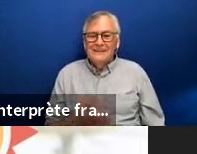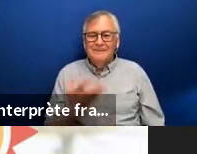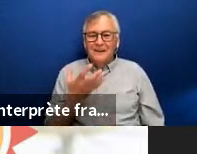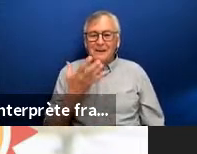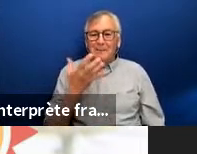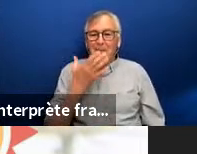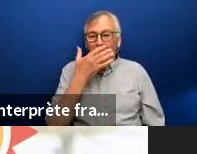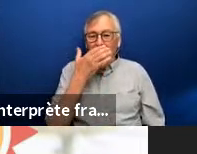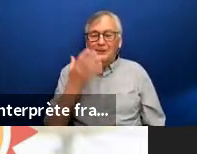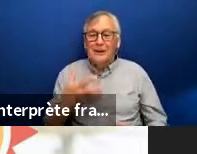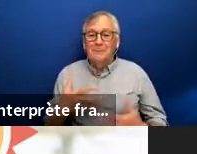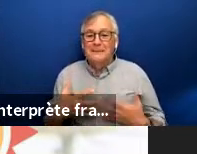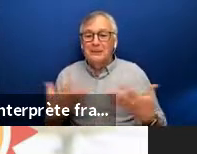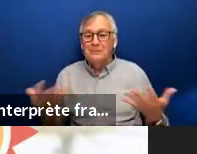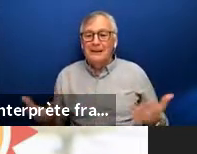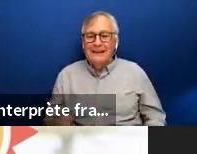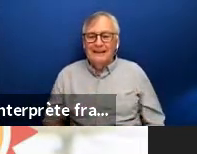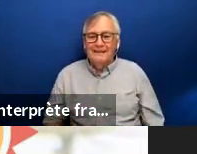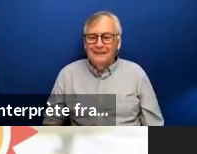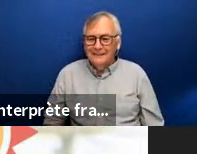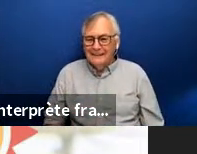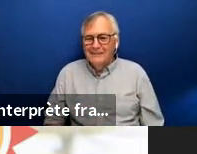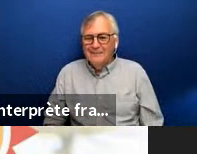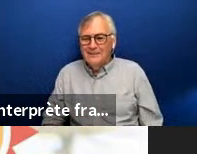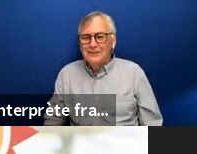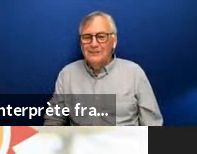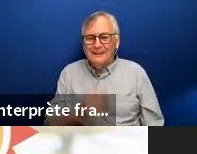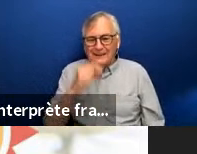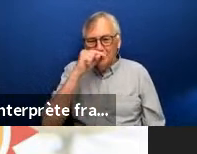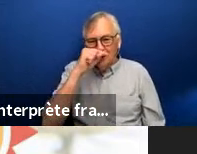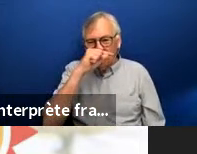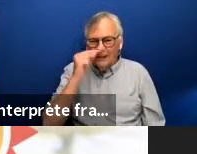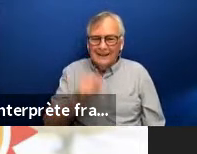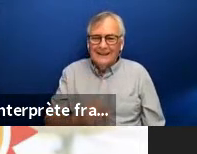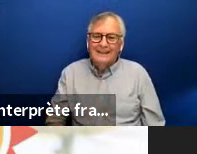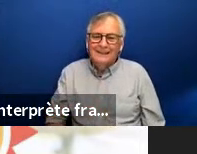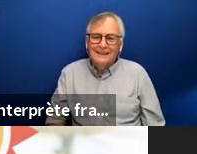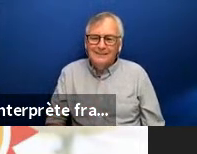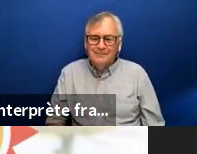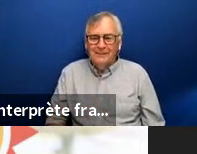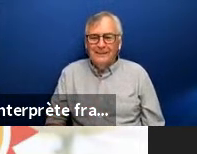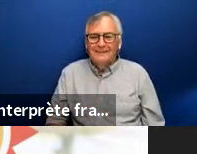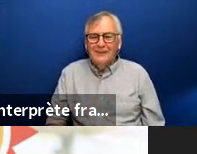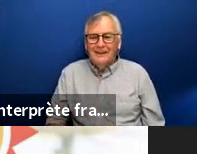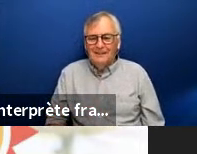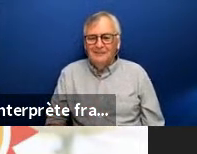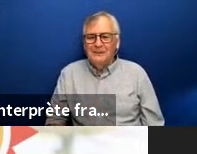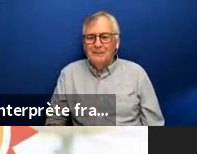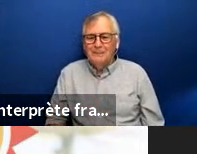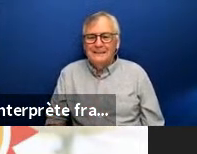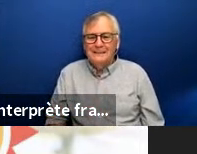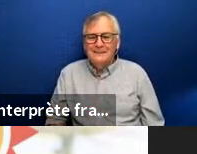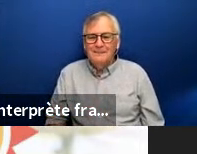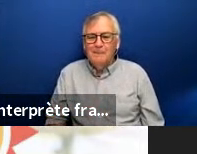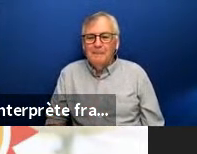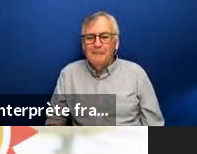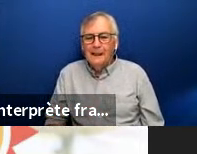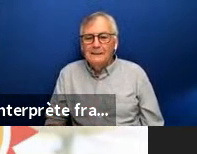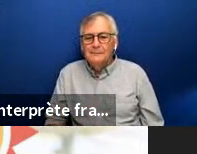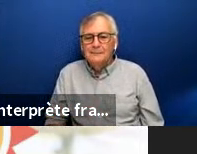Parce que si vous ne voyez pas, moi, c'est comme si je parle dans le vide. D'habitude, je m'adresse toujours. Voilà, ben,